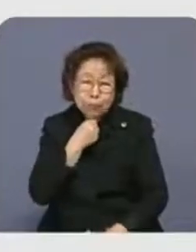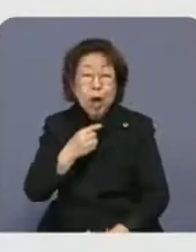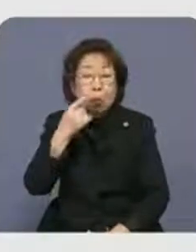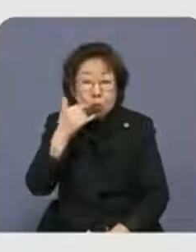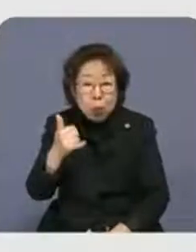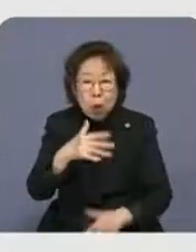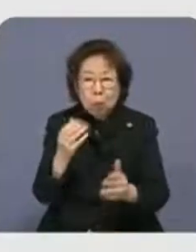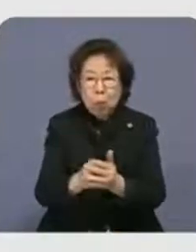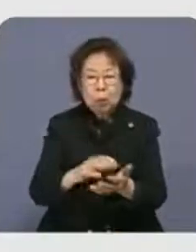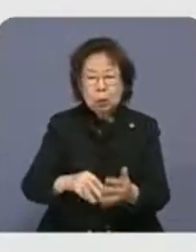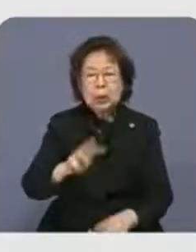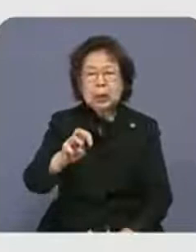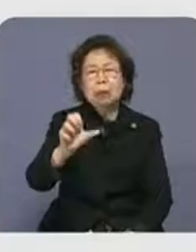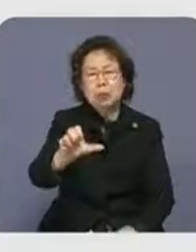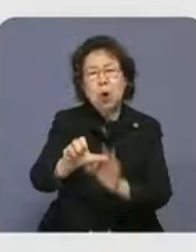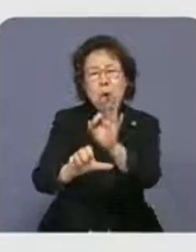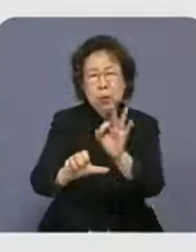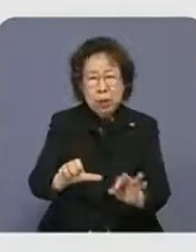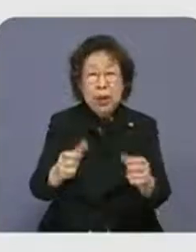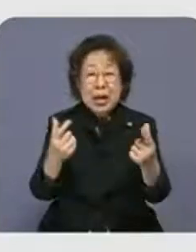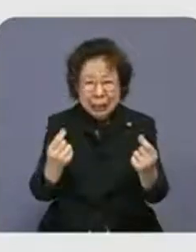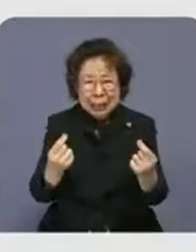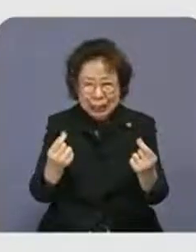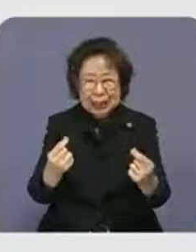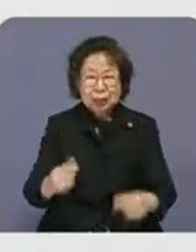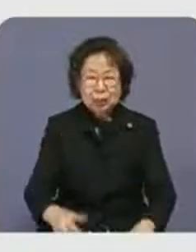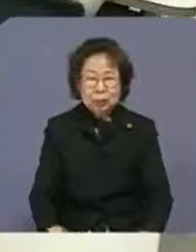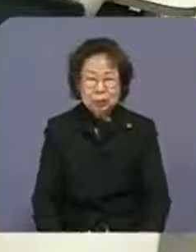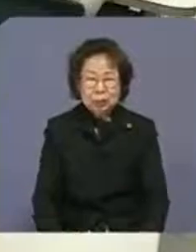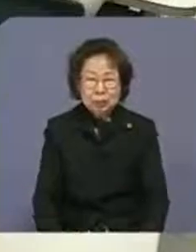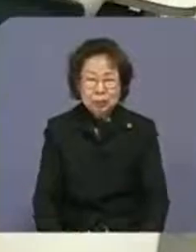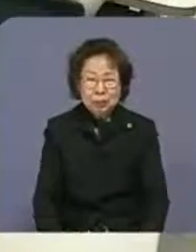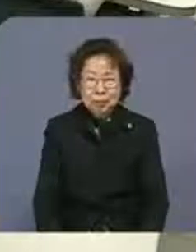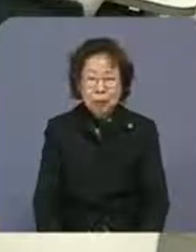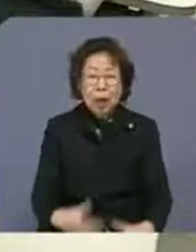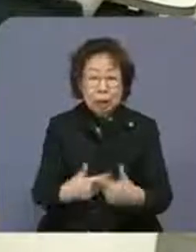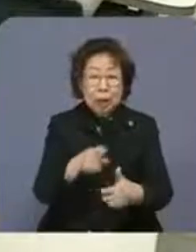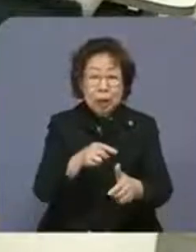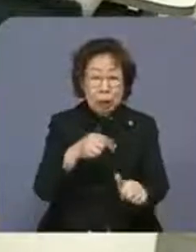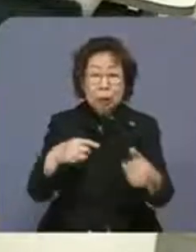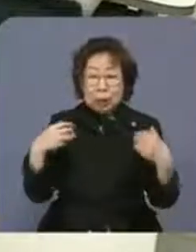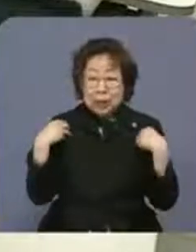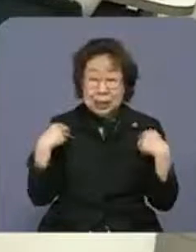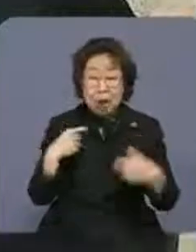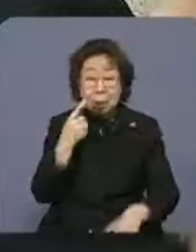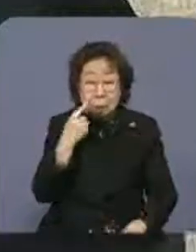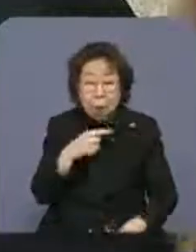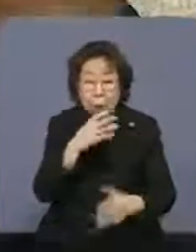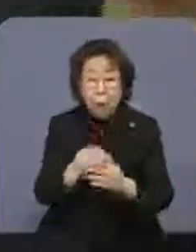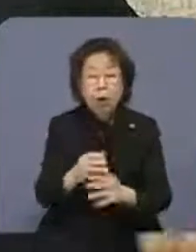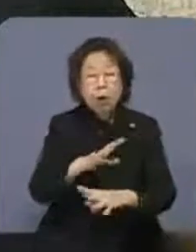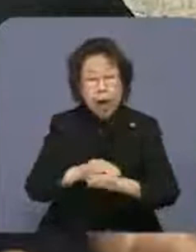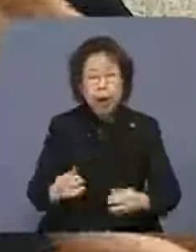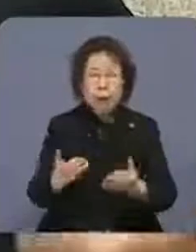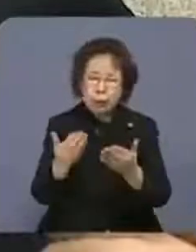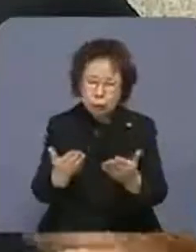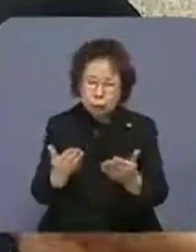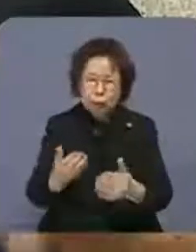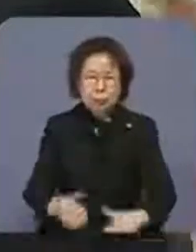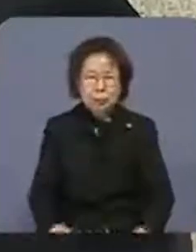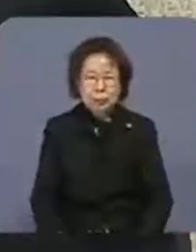학부모가 전체 35% 정도로 나타났습니다. 부산시 교육청이 이 공백을 해소하겠다고